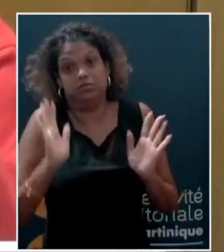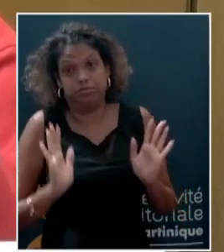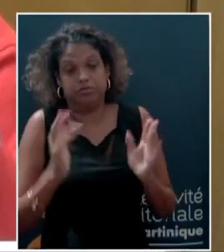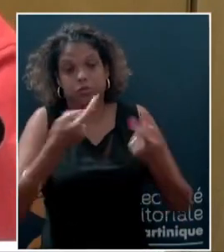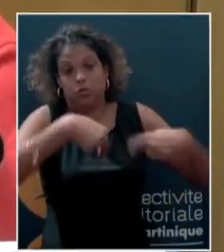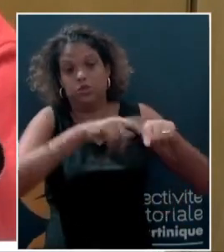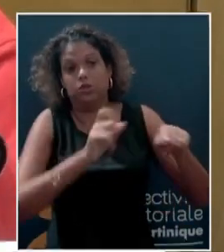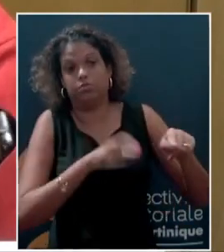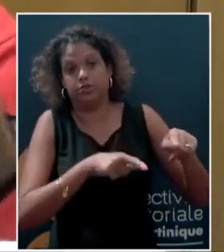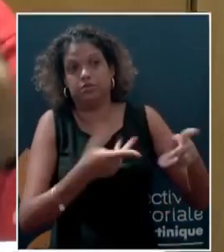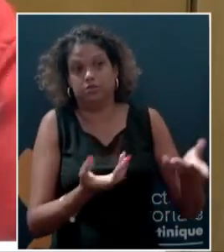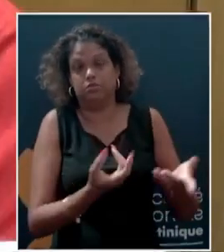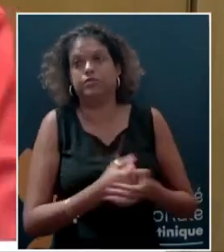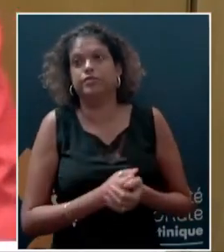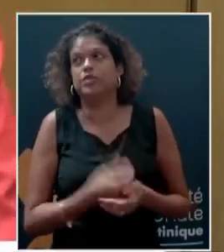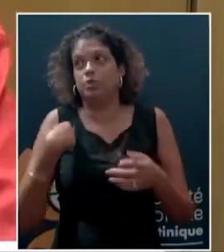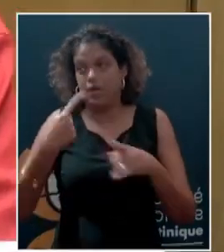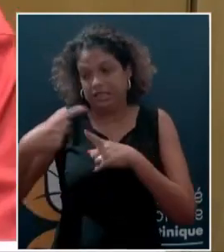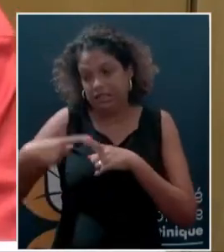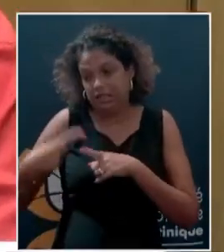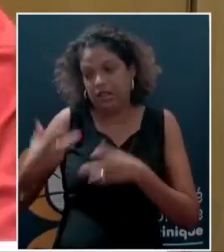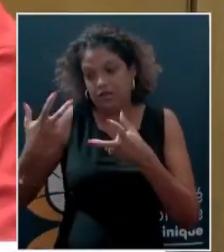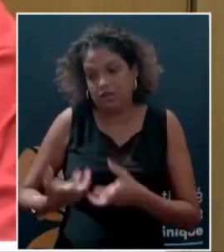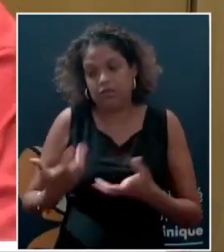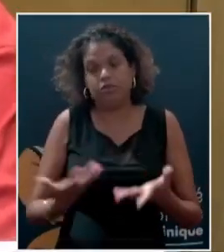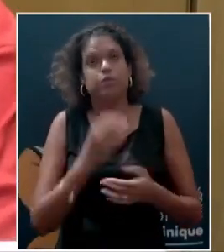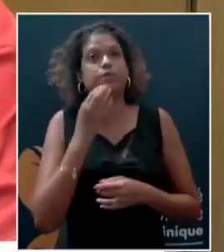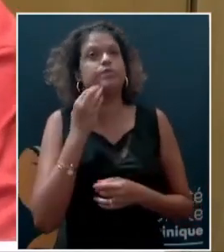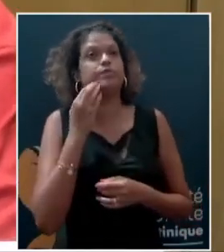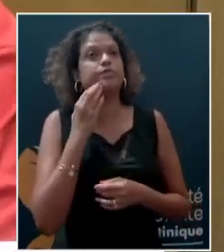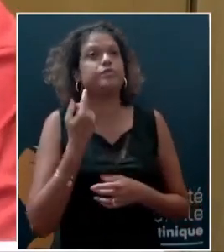J'ai voulu détailler pour que tout le monde comprenne bien la proposition. Merci.